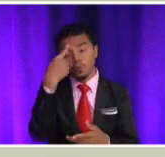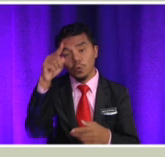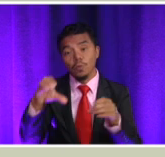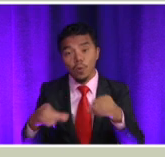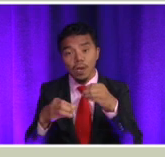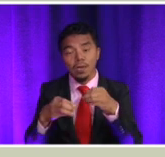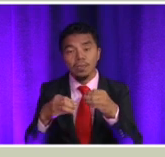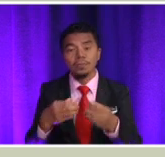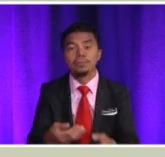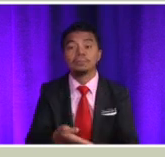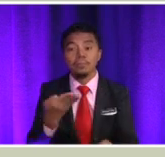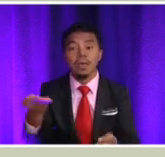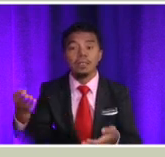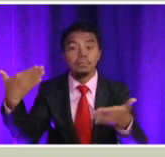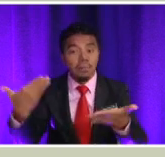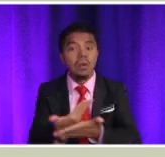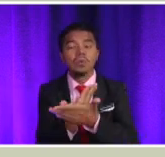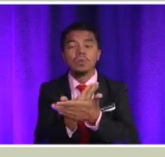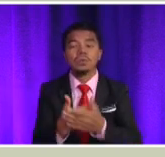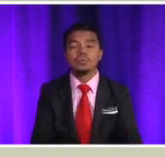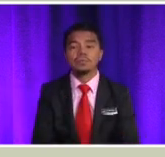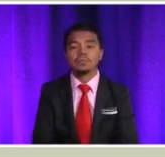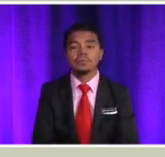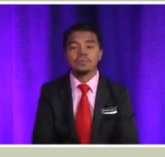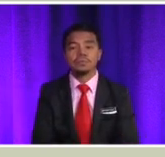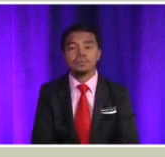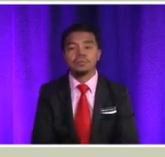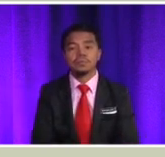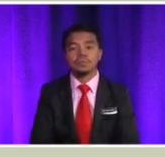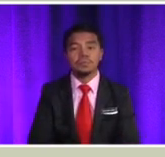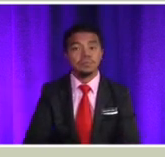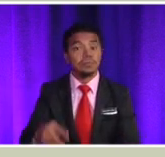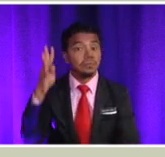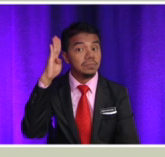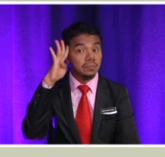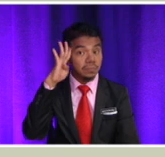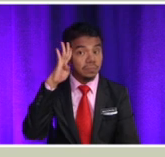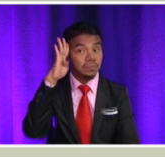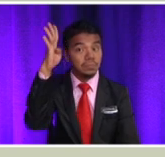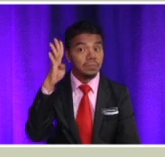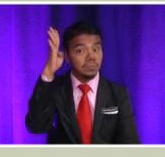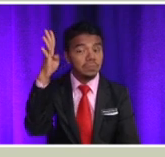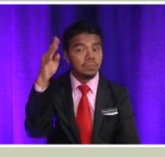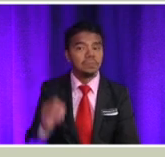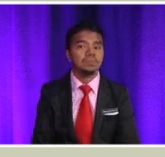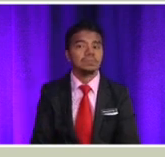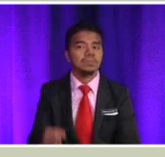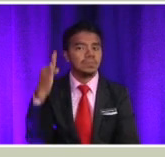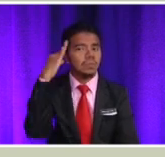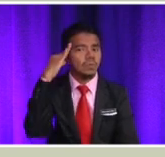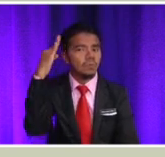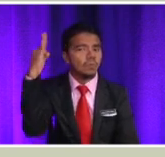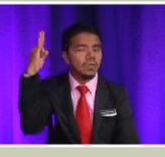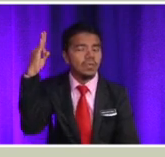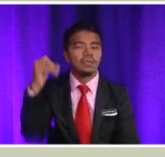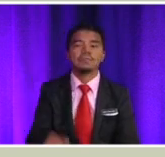seharusnya yang penting ini kreatif dan inovatif barulah dia lain devide produk yang ada di